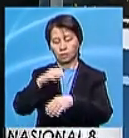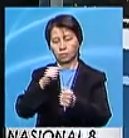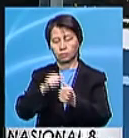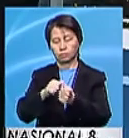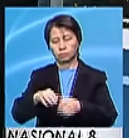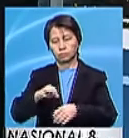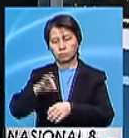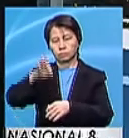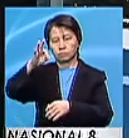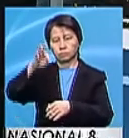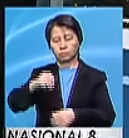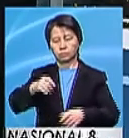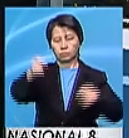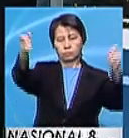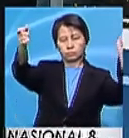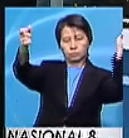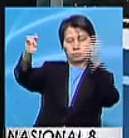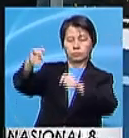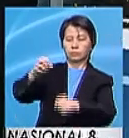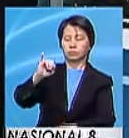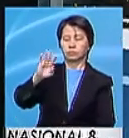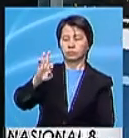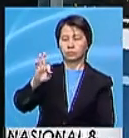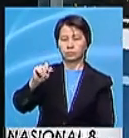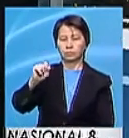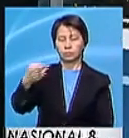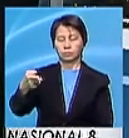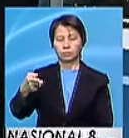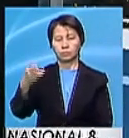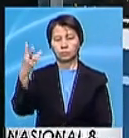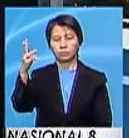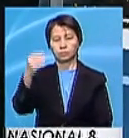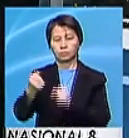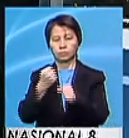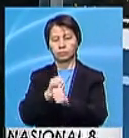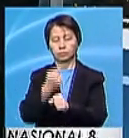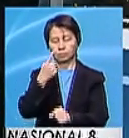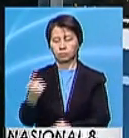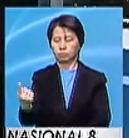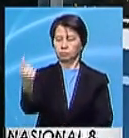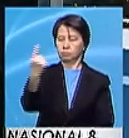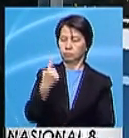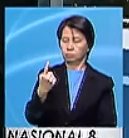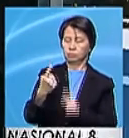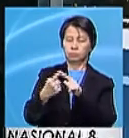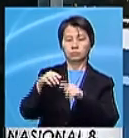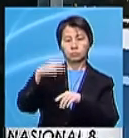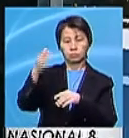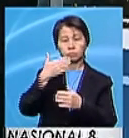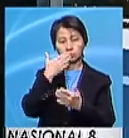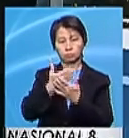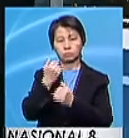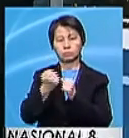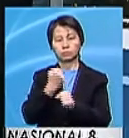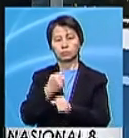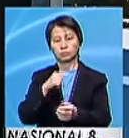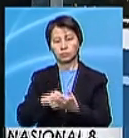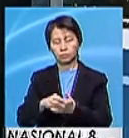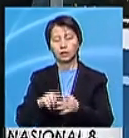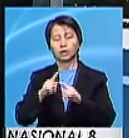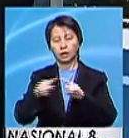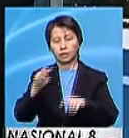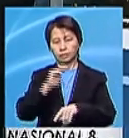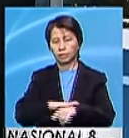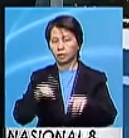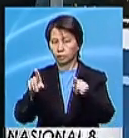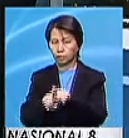semangat ratu squash cilik negara Aifa Azman 14 tahun untuk tampil dengan lebih cemerlang tahun ini. Namun pada masa